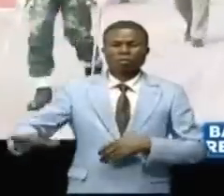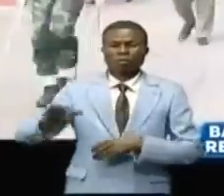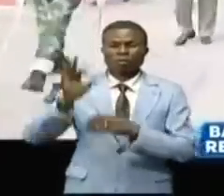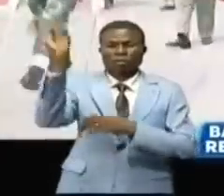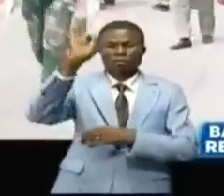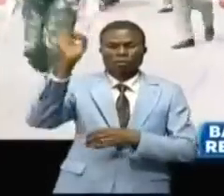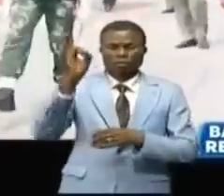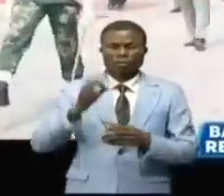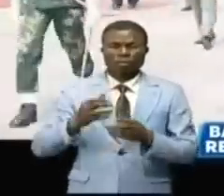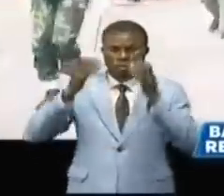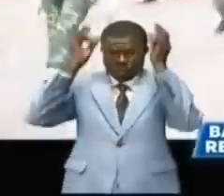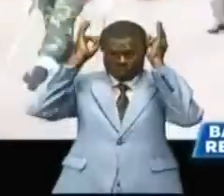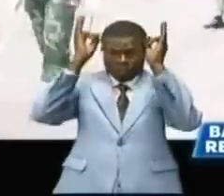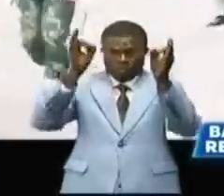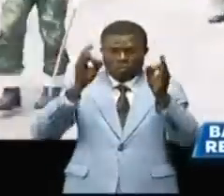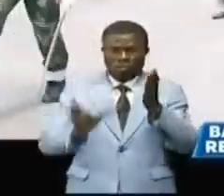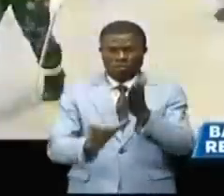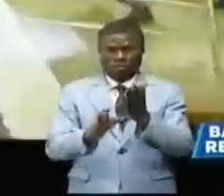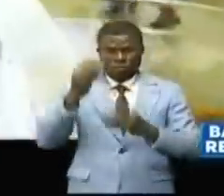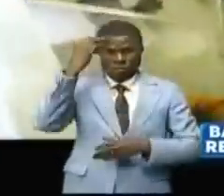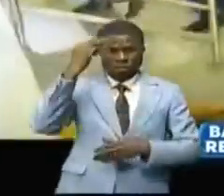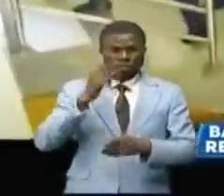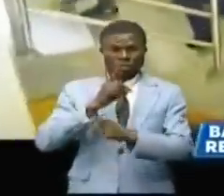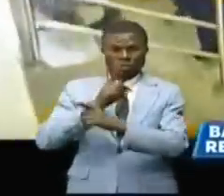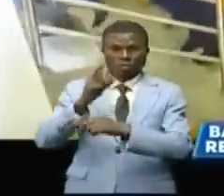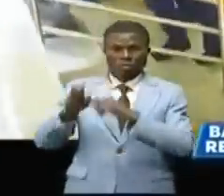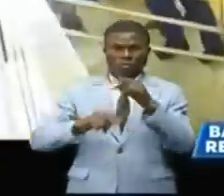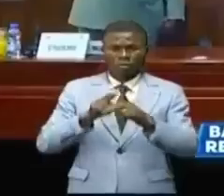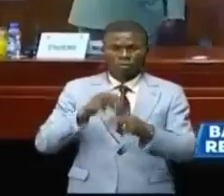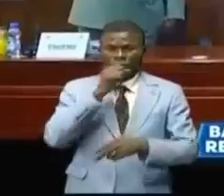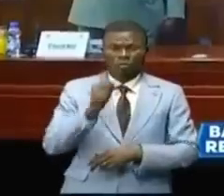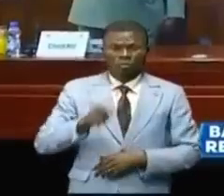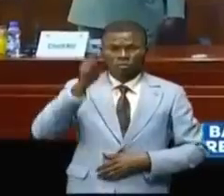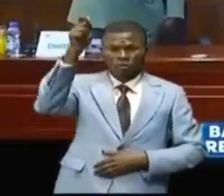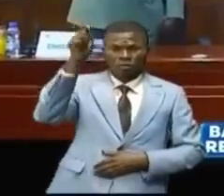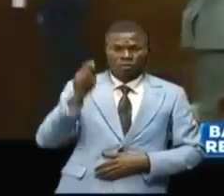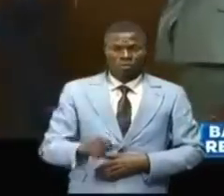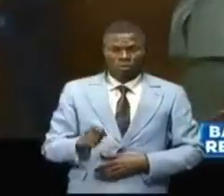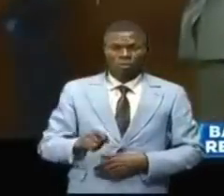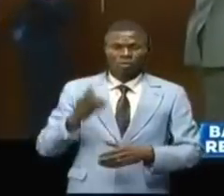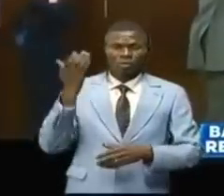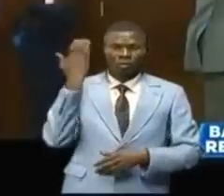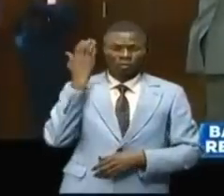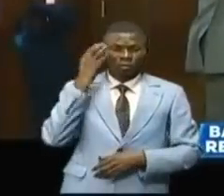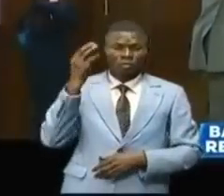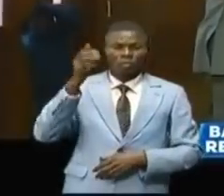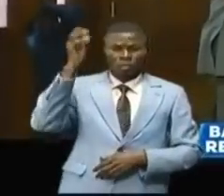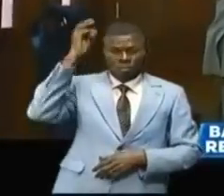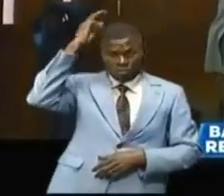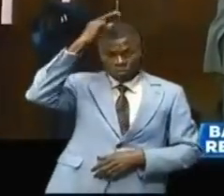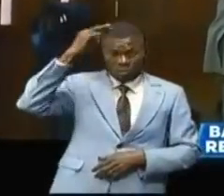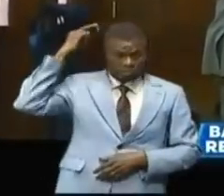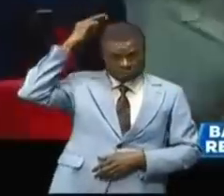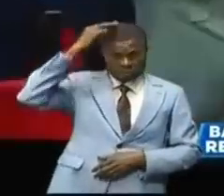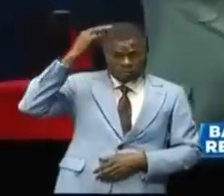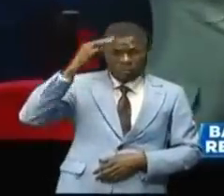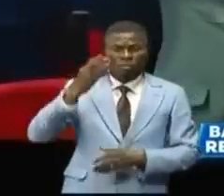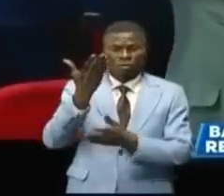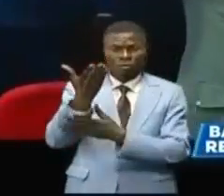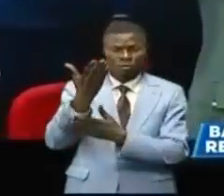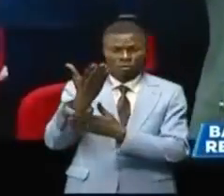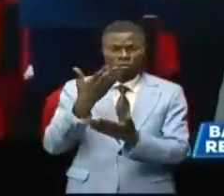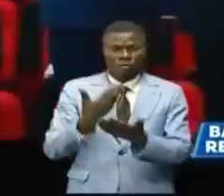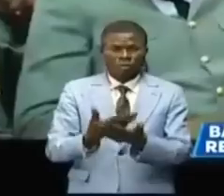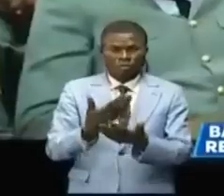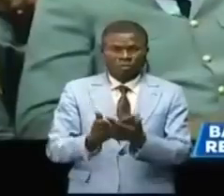Le vice-premier ministre, ministre de la Défense nationale et des anciens combattants, Jean-Pierre Bemba Gombo, a lancé un appel